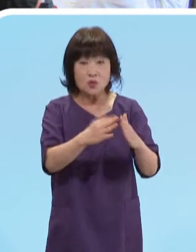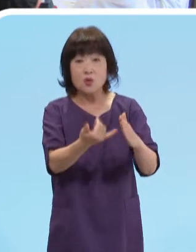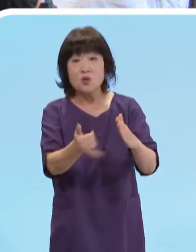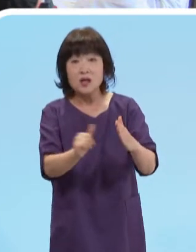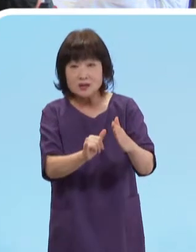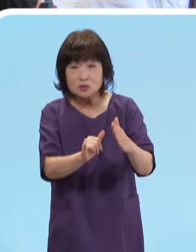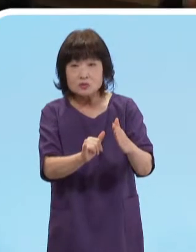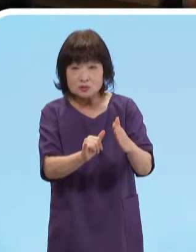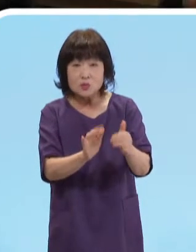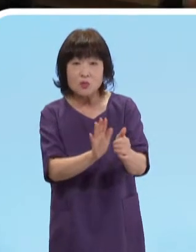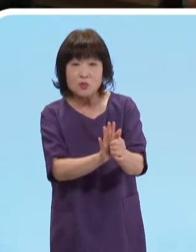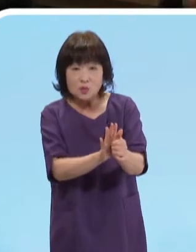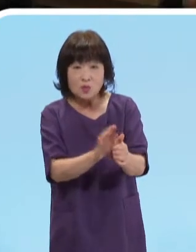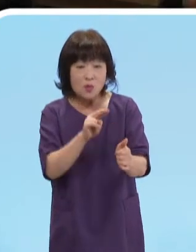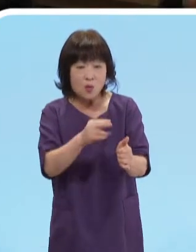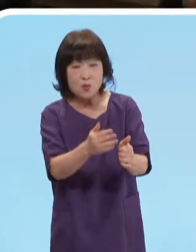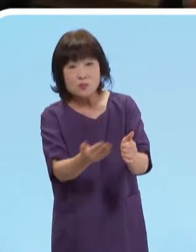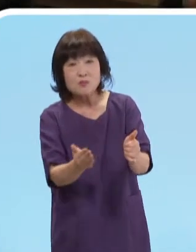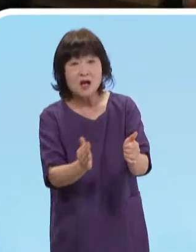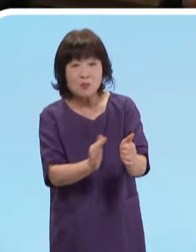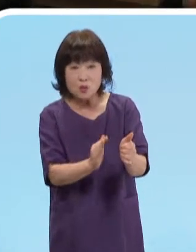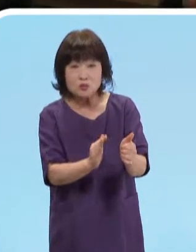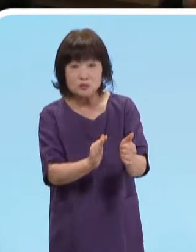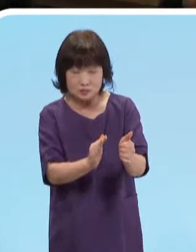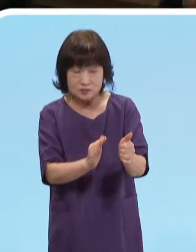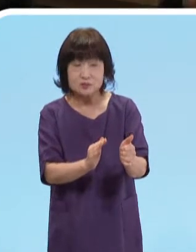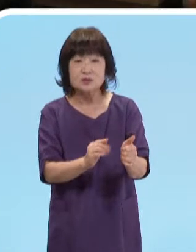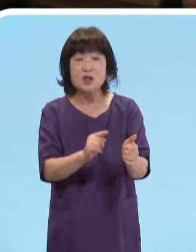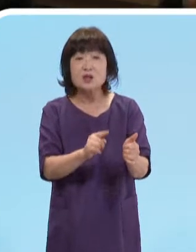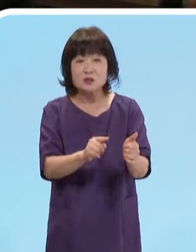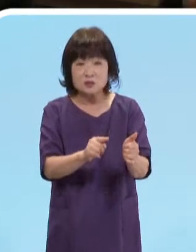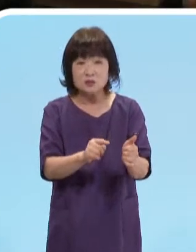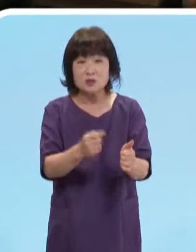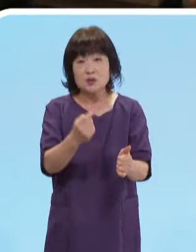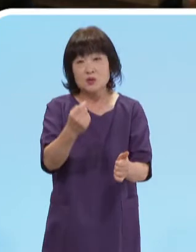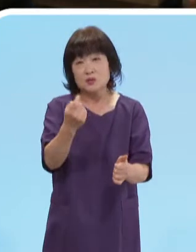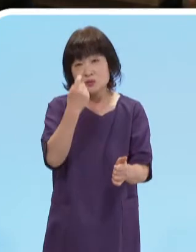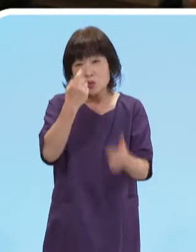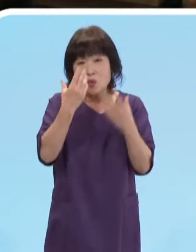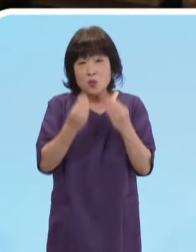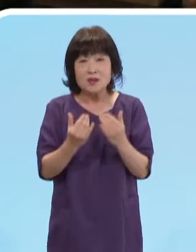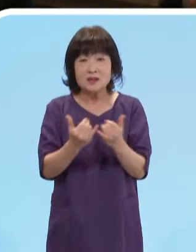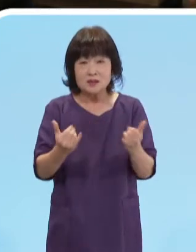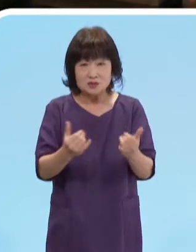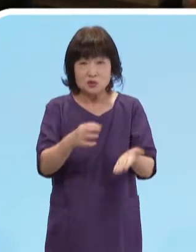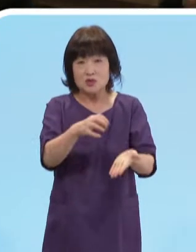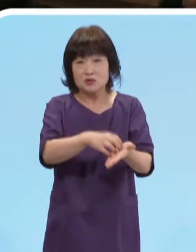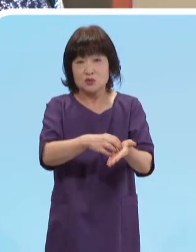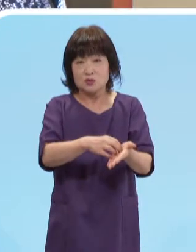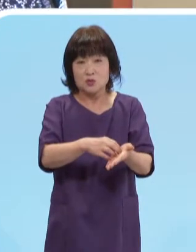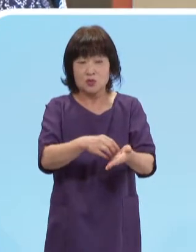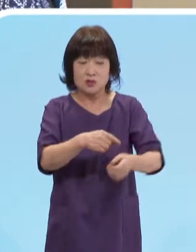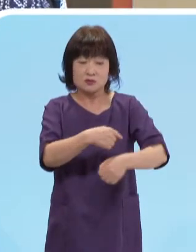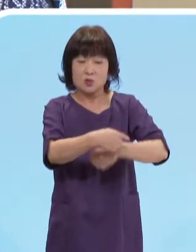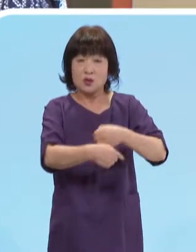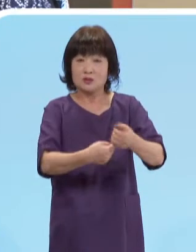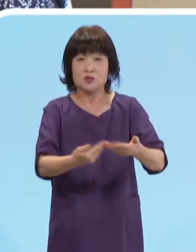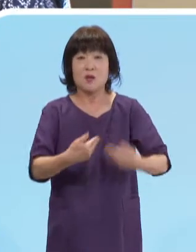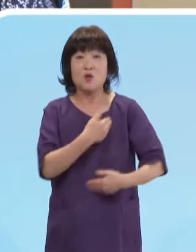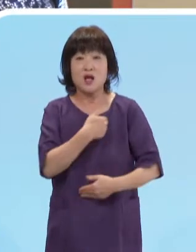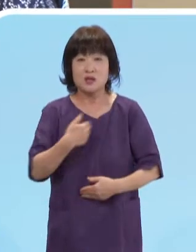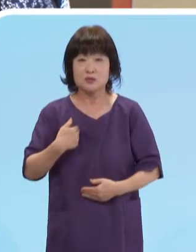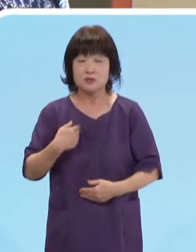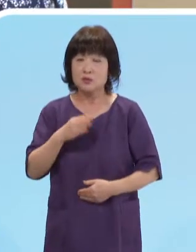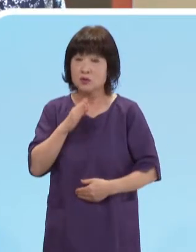く見守る応援者で、受講者にはその目印となるオレンジリングが渡されます。 実際その講座